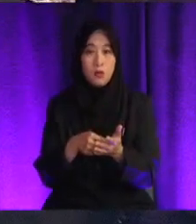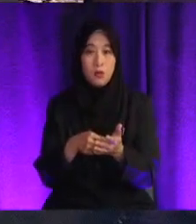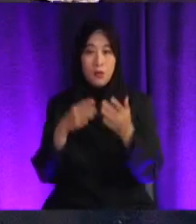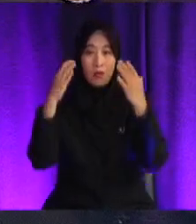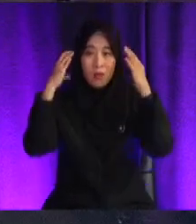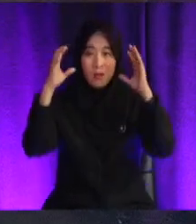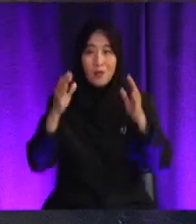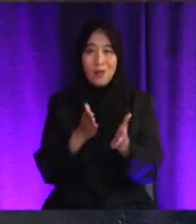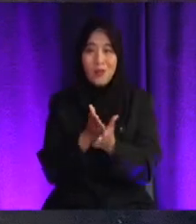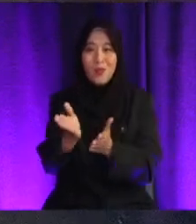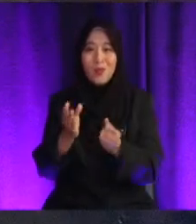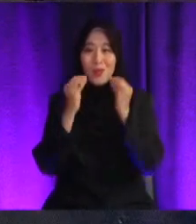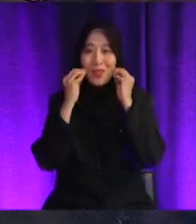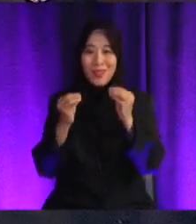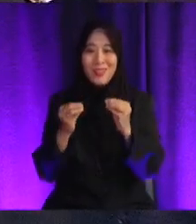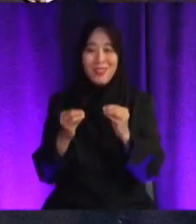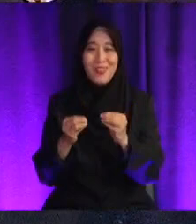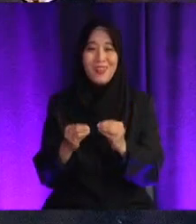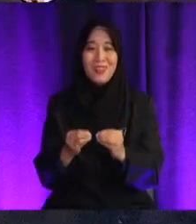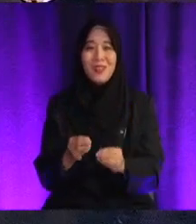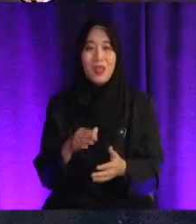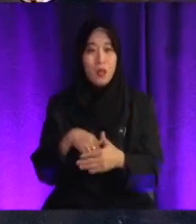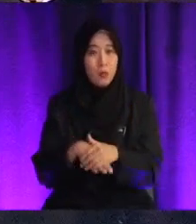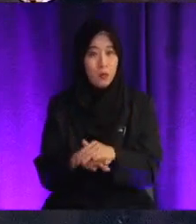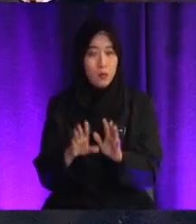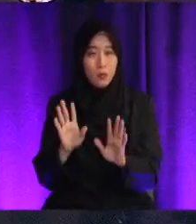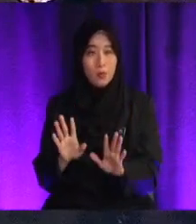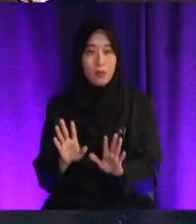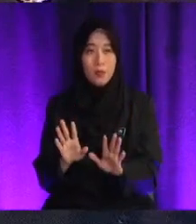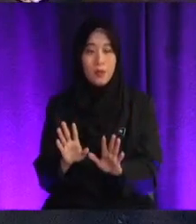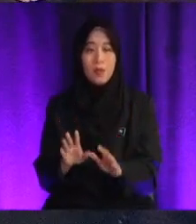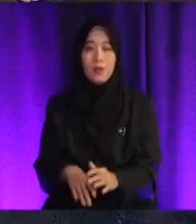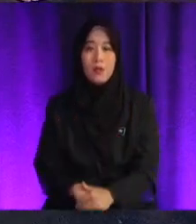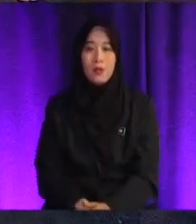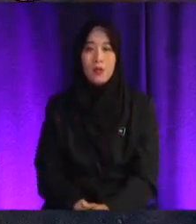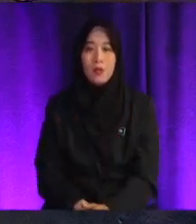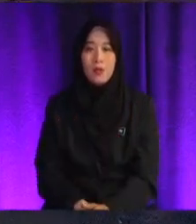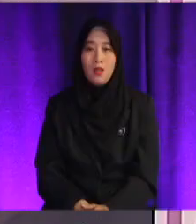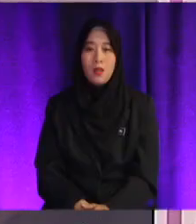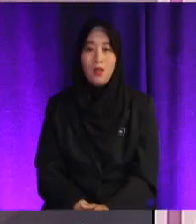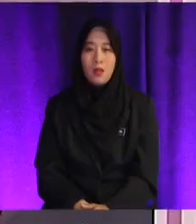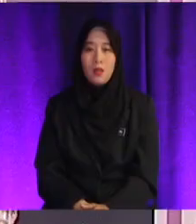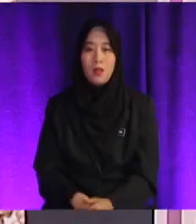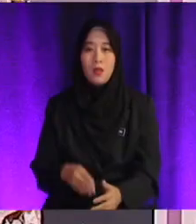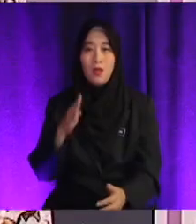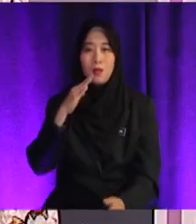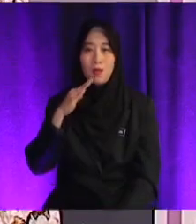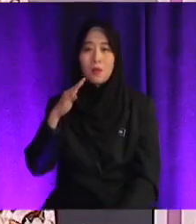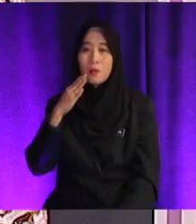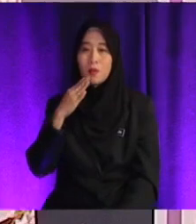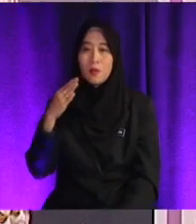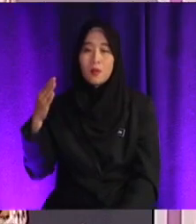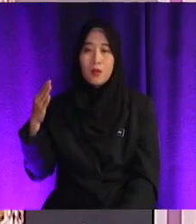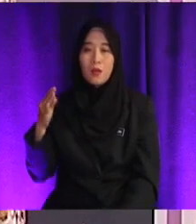Boleh, cikgu. Saya masuk dulu. Kita punya slide. Silakan, cikgu. Okey, bismillahirrahmanirrahim. Okey, hari ini saya